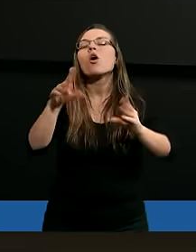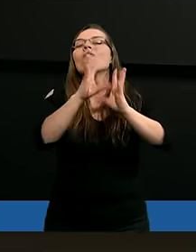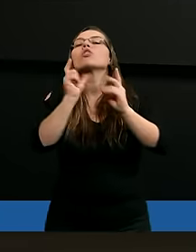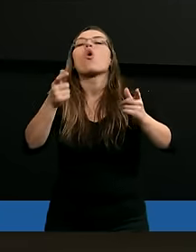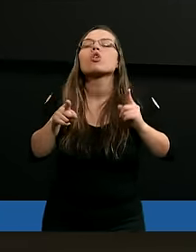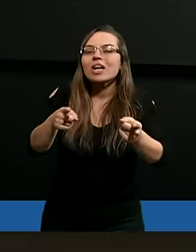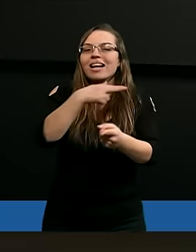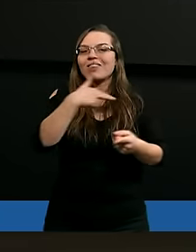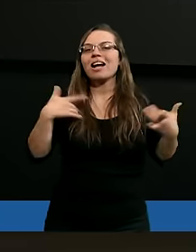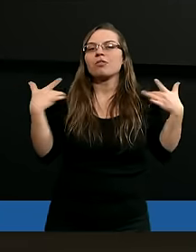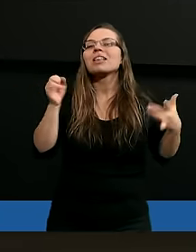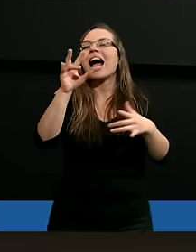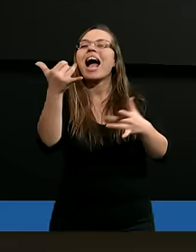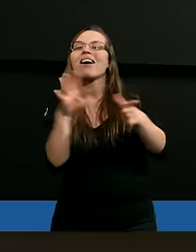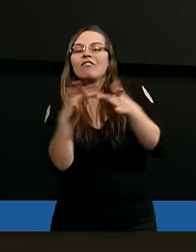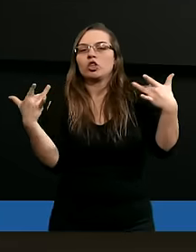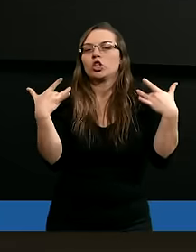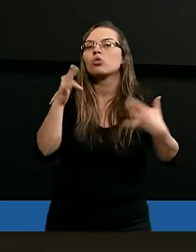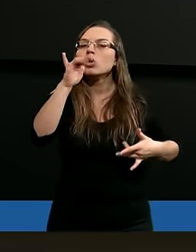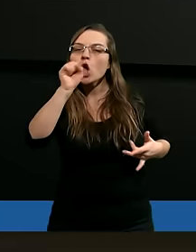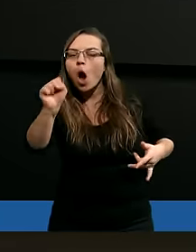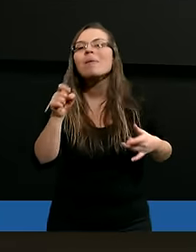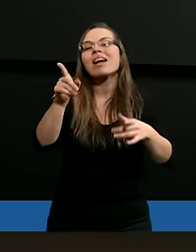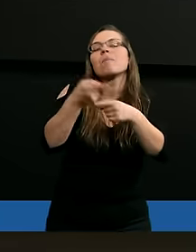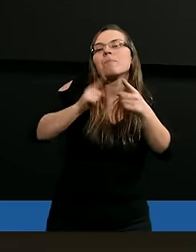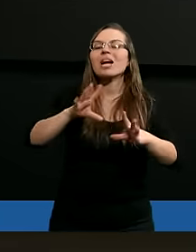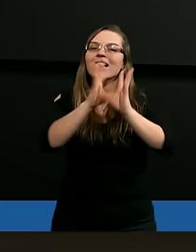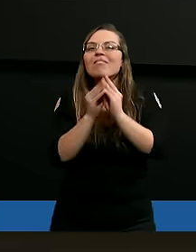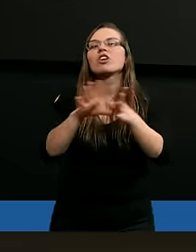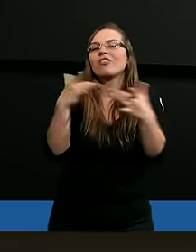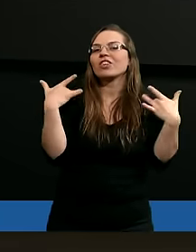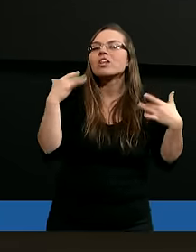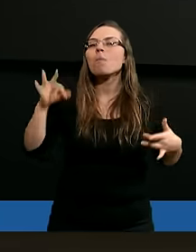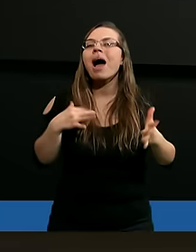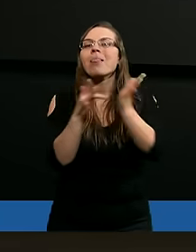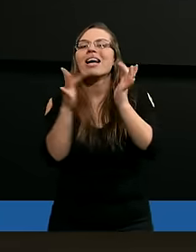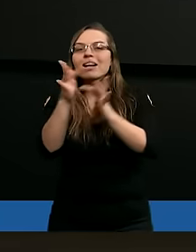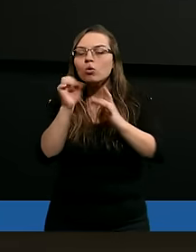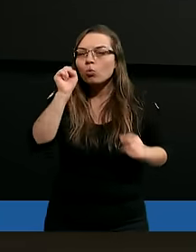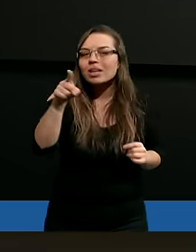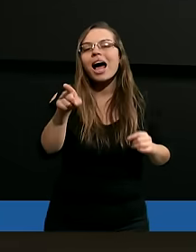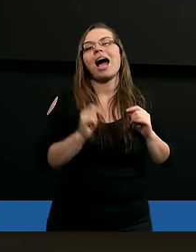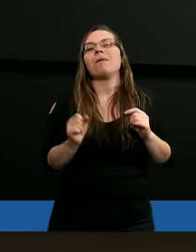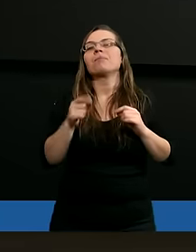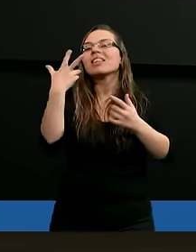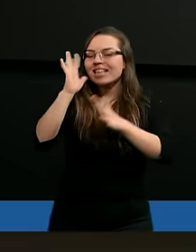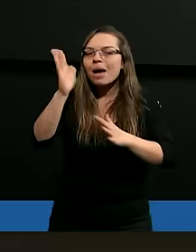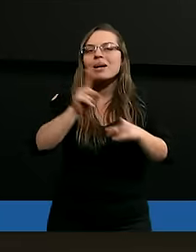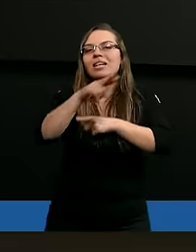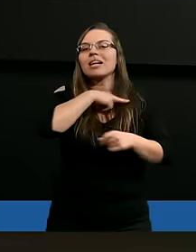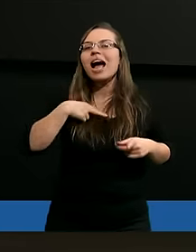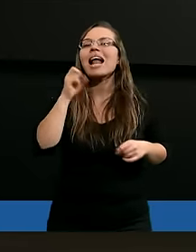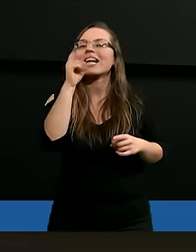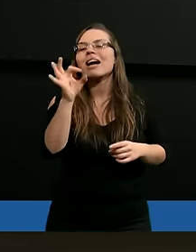naszym życiu. Tak jak w życiu Hioba, no i przede wszystkim w życiu Pana Jezusa. Niech będzie dla nas